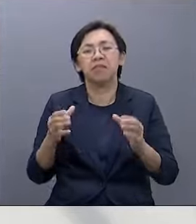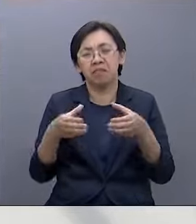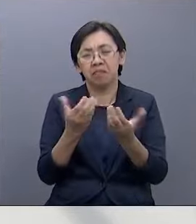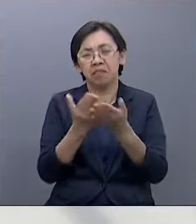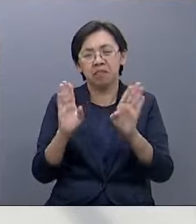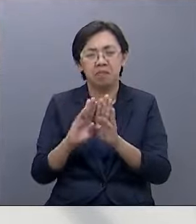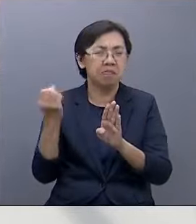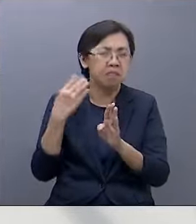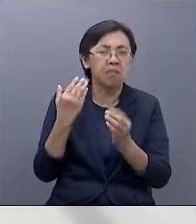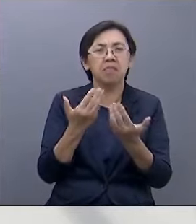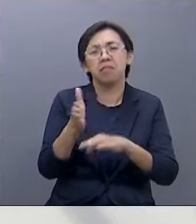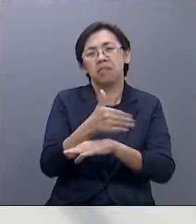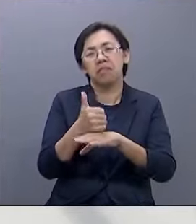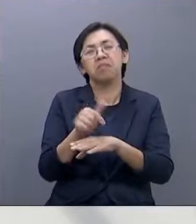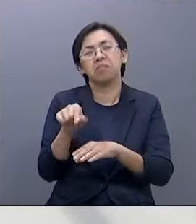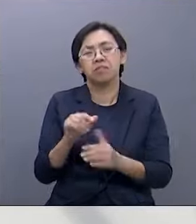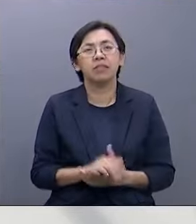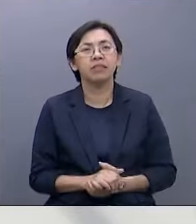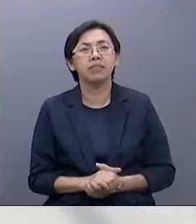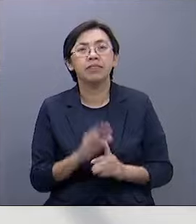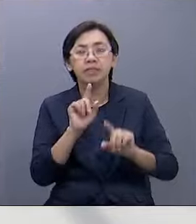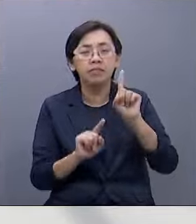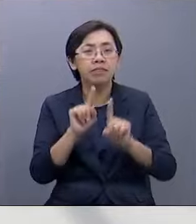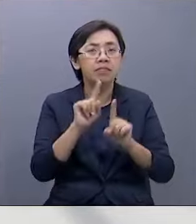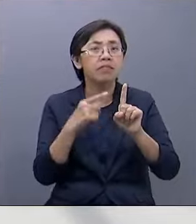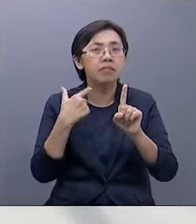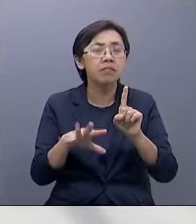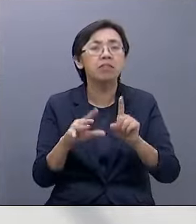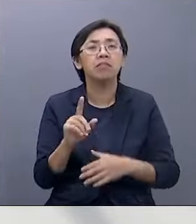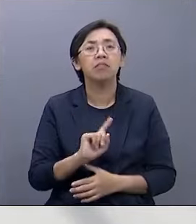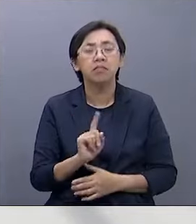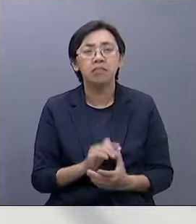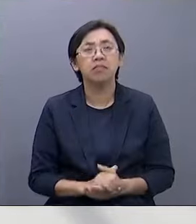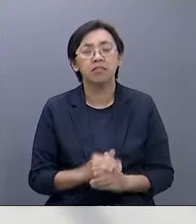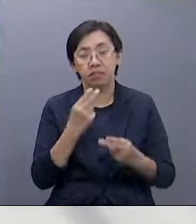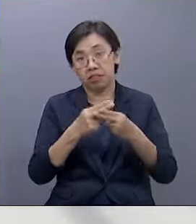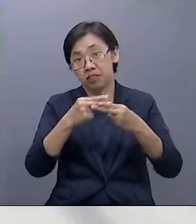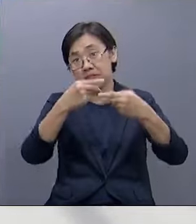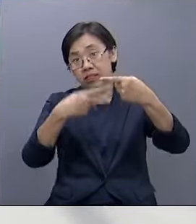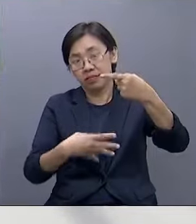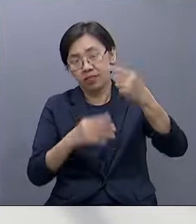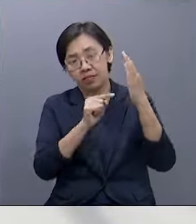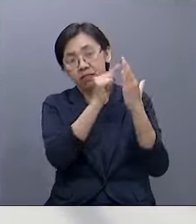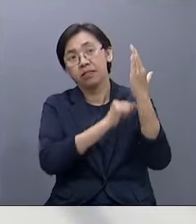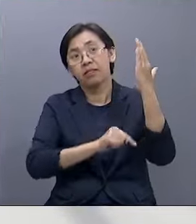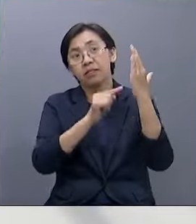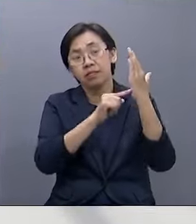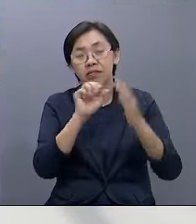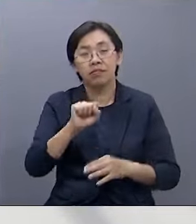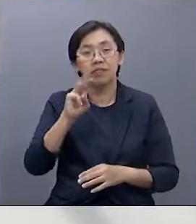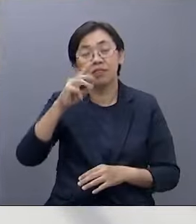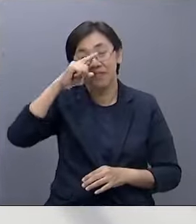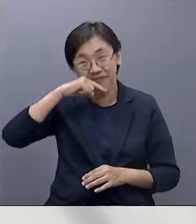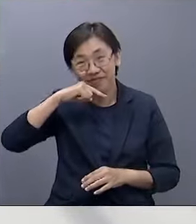หรือกลุ่มก้อนทางการเมืองได้แล้วก็มีการประเมินออกมาคร่าวๆแล้วนะคะโดยดูจากรายชื่อจากพื้นที่สภาสูงของบ้าน